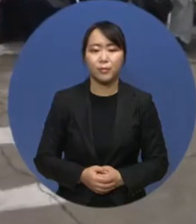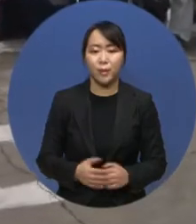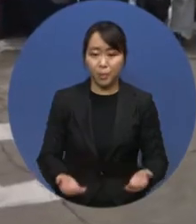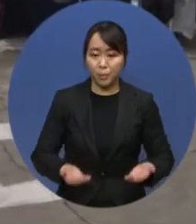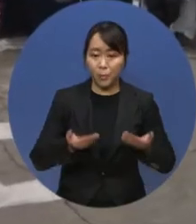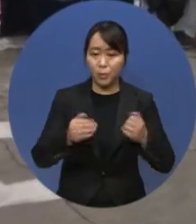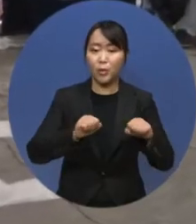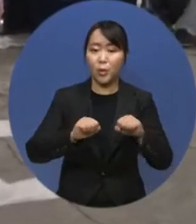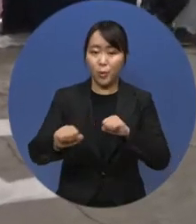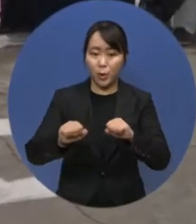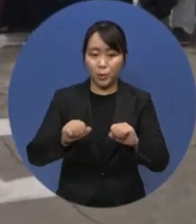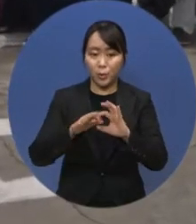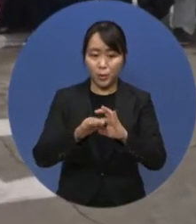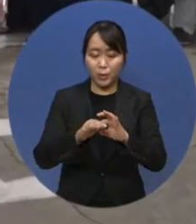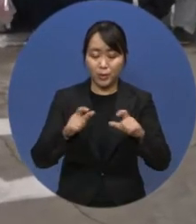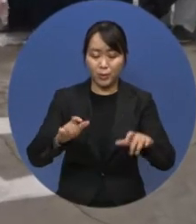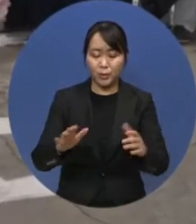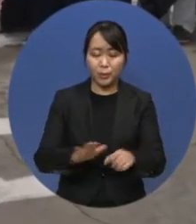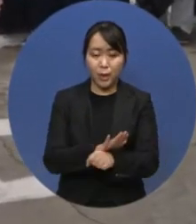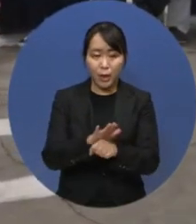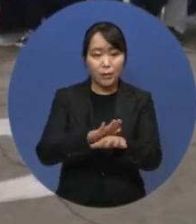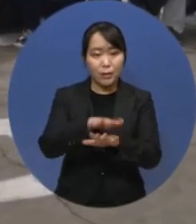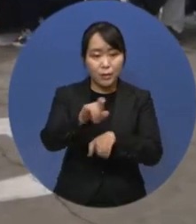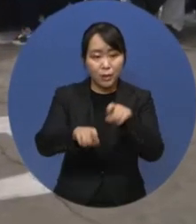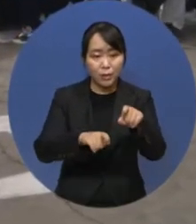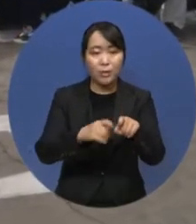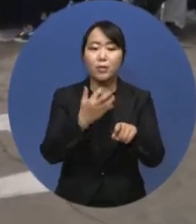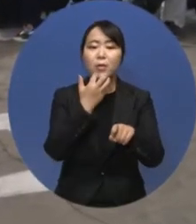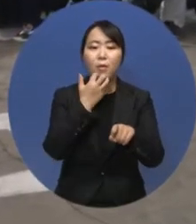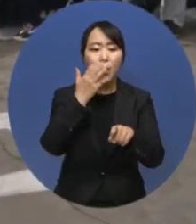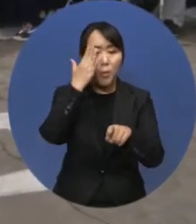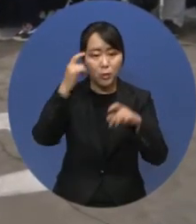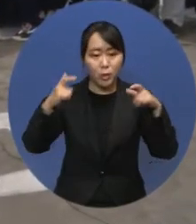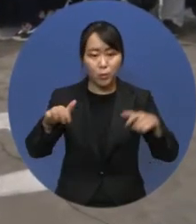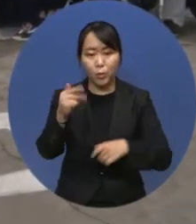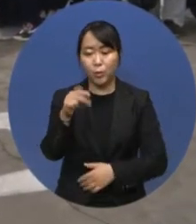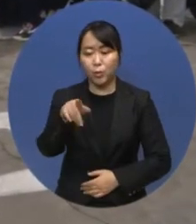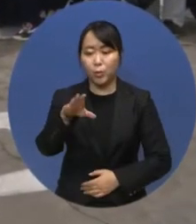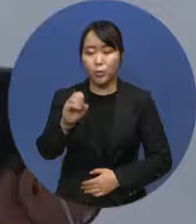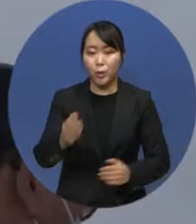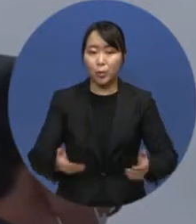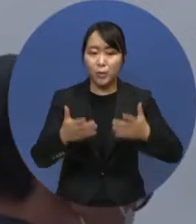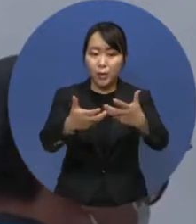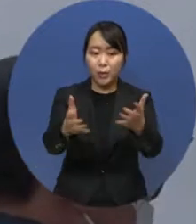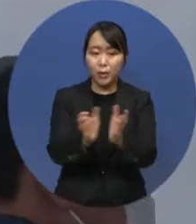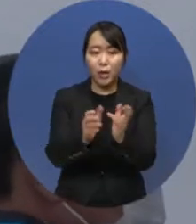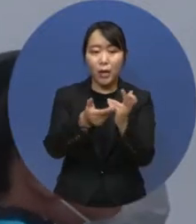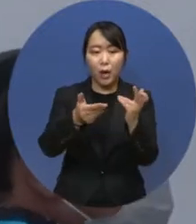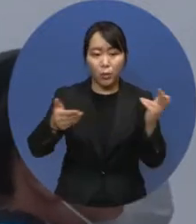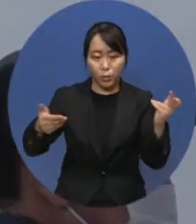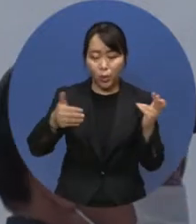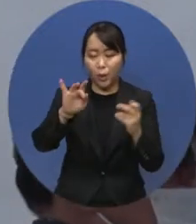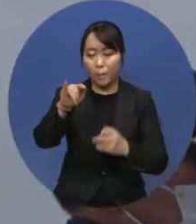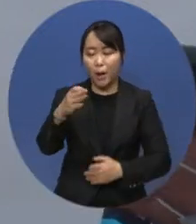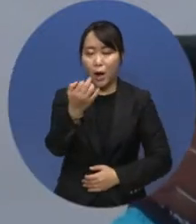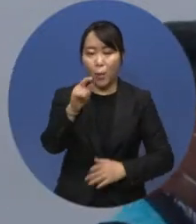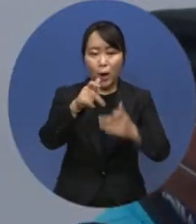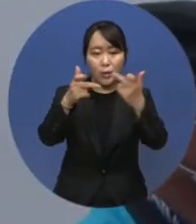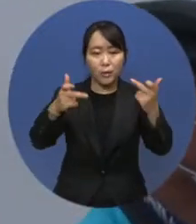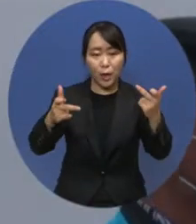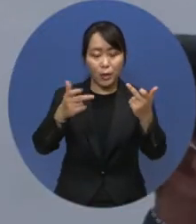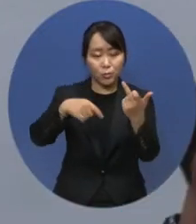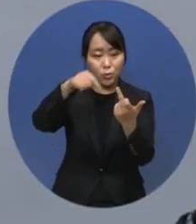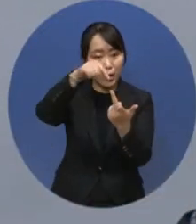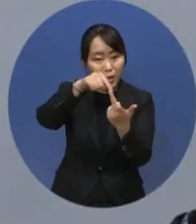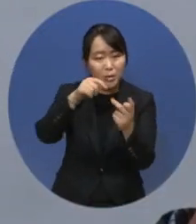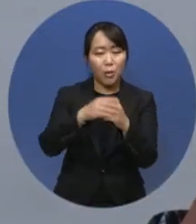봉사활동을 통해 지역사랑을 실천하는 서울 용산구 효정봉사단은 강원도 바랑산 정상에서 코로나